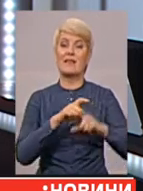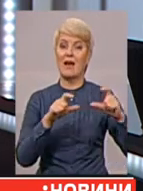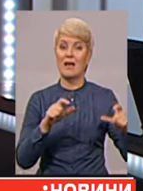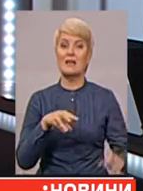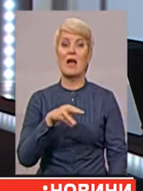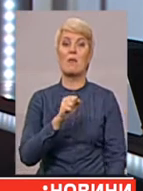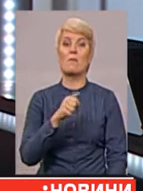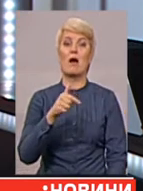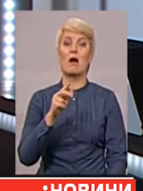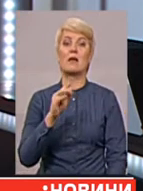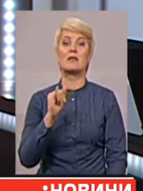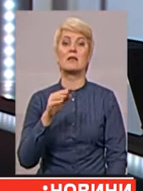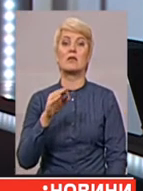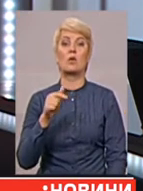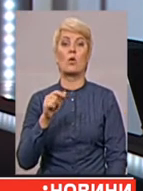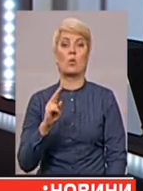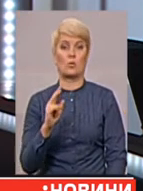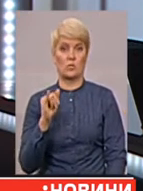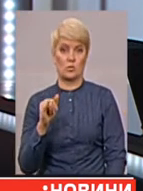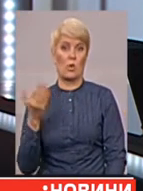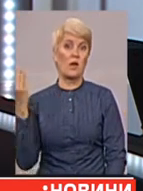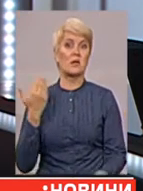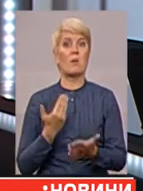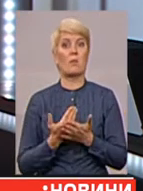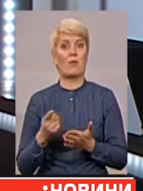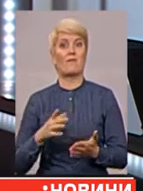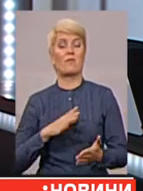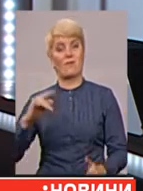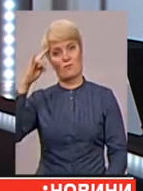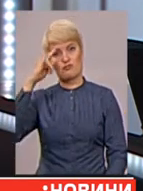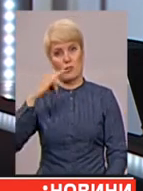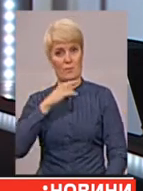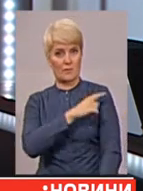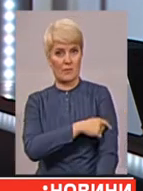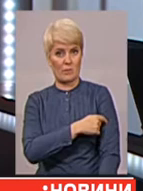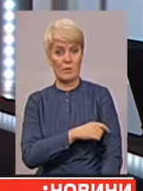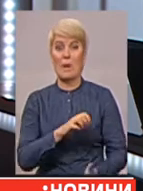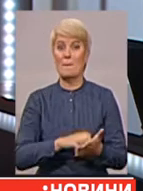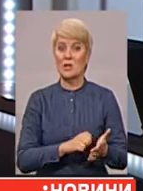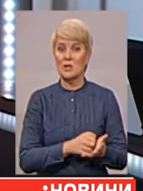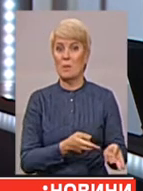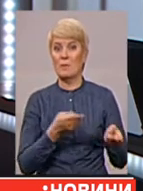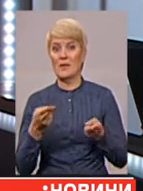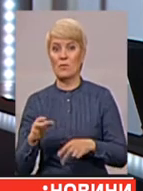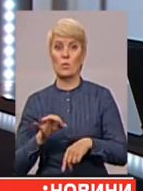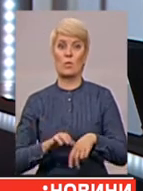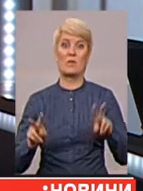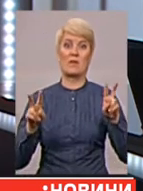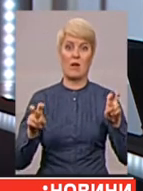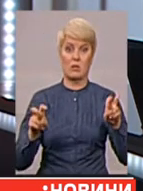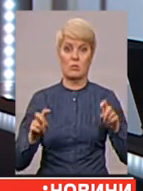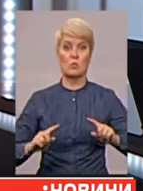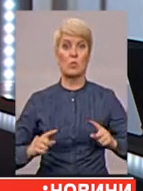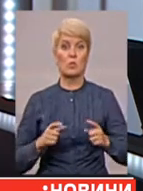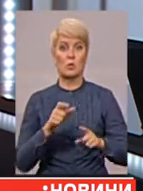може бути в одному із медзакладів російського Челябінська. За словами адвоката, ані причин переводу, ані діагнозу тюремники не